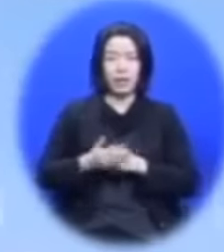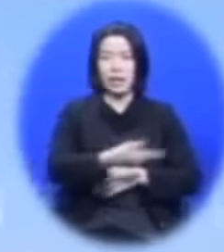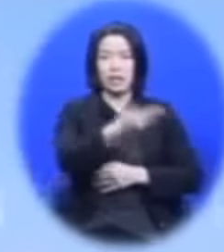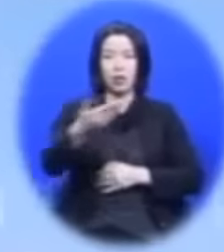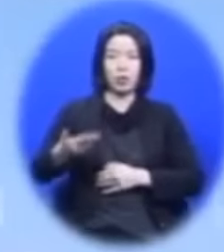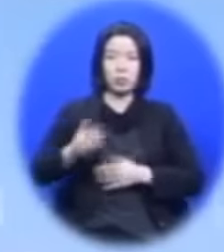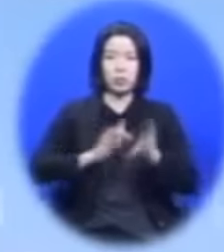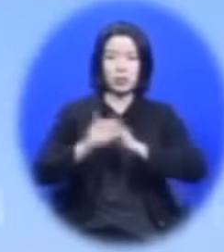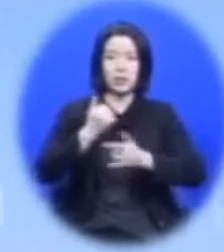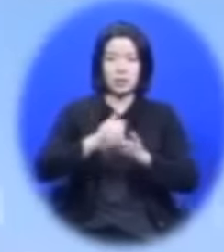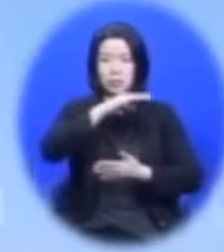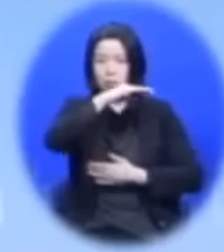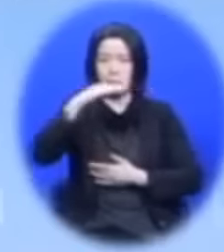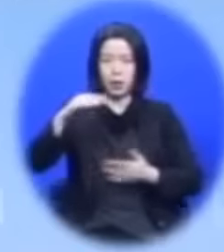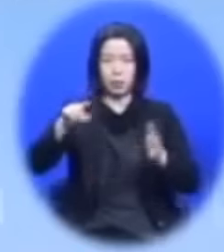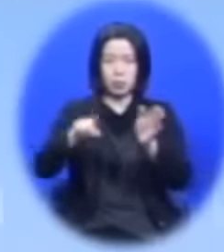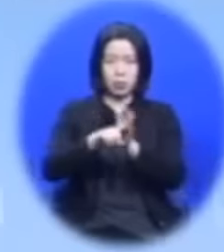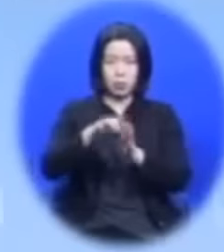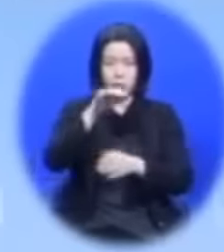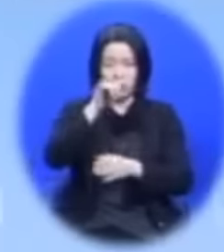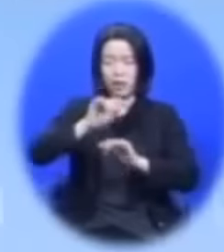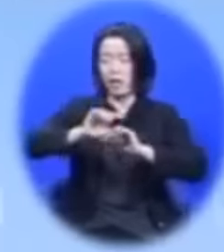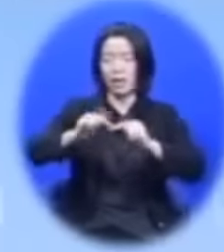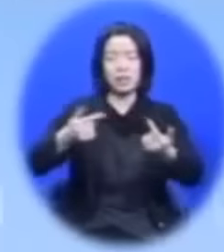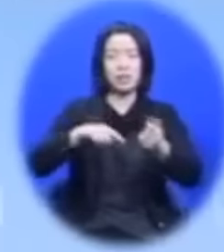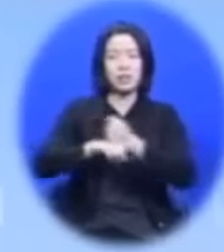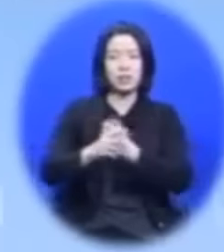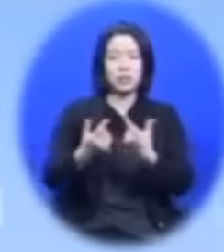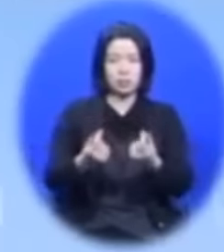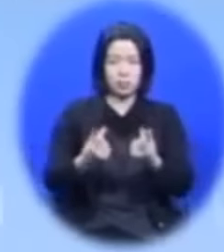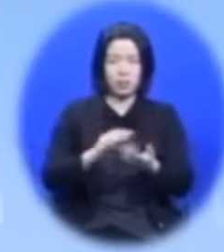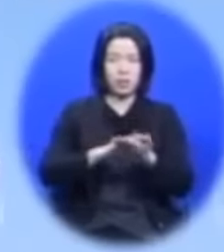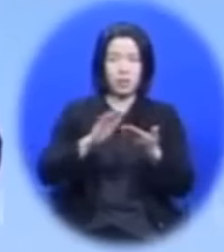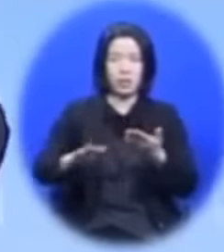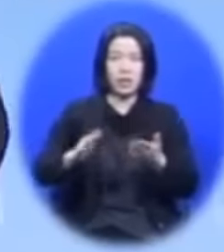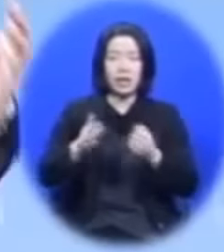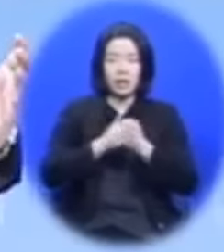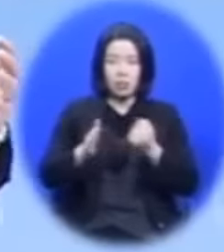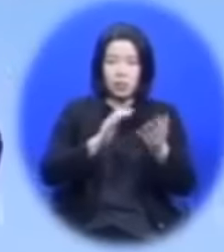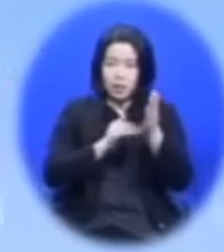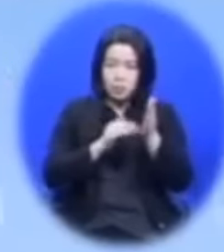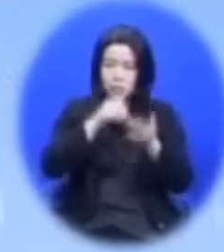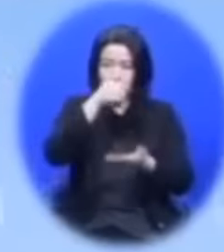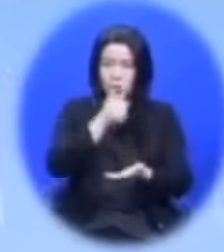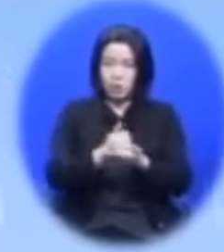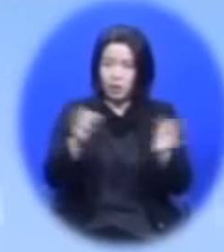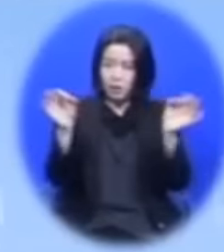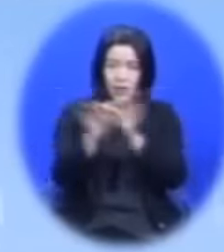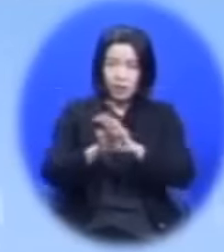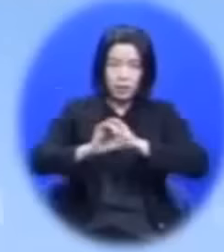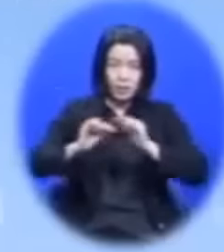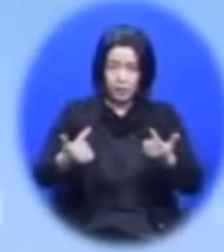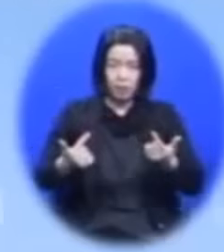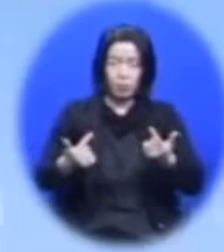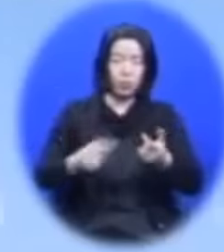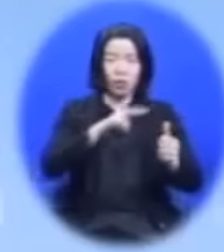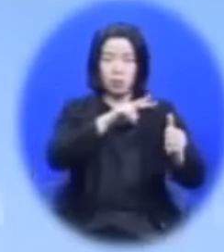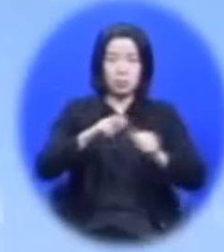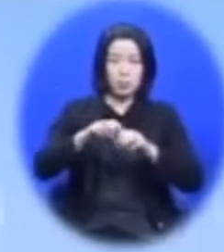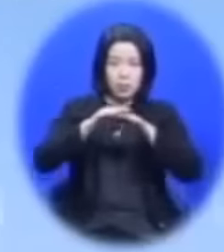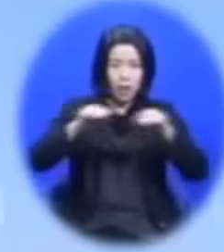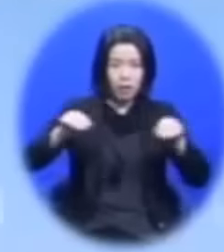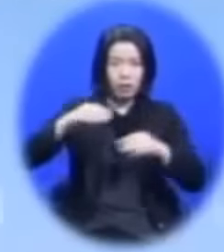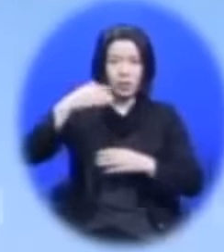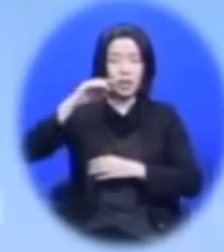여러분은 예수님을 바로 믿고 있는 게 아니라는 거예요. 그러니까 은밀한 죄가 청산이 안 되고 미움이 해결이